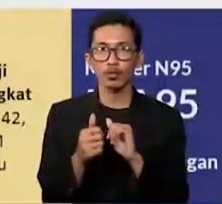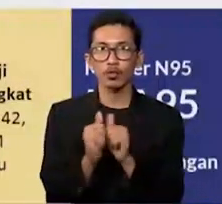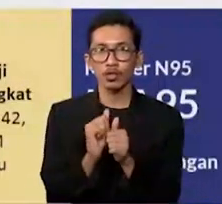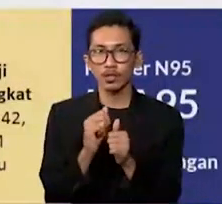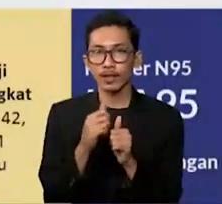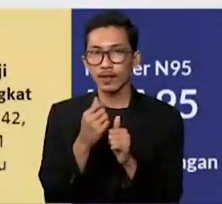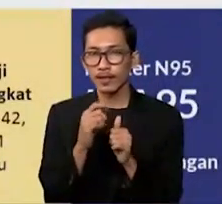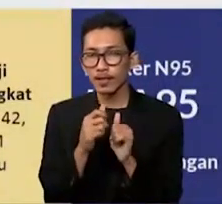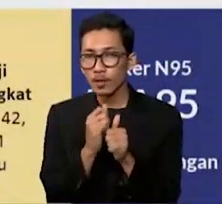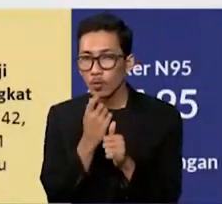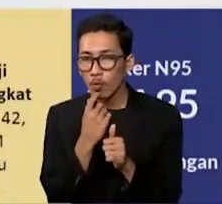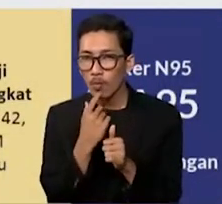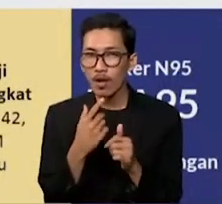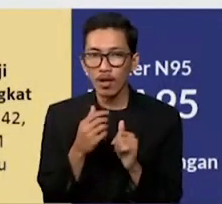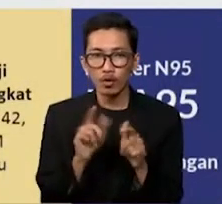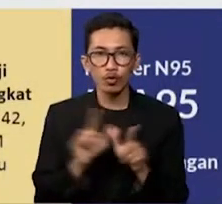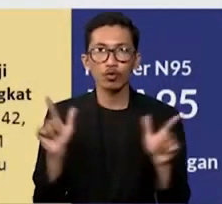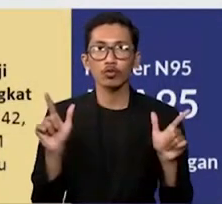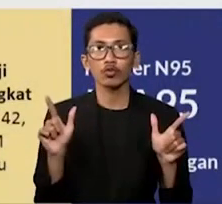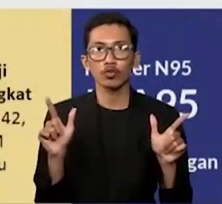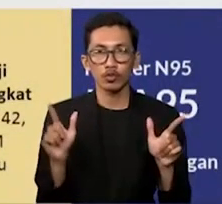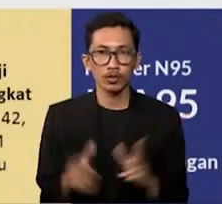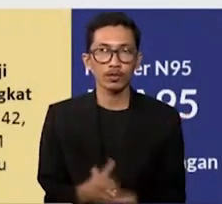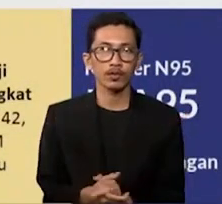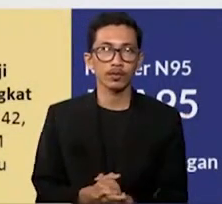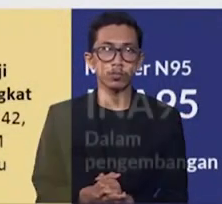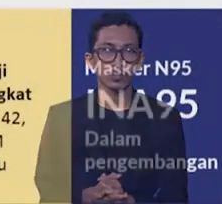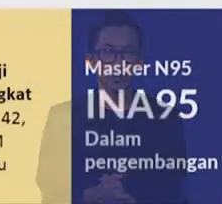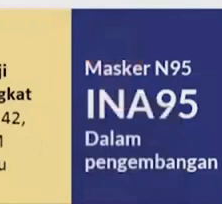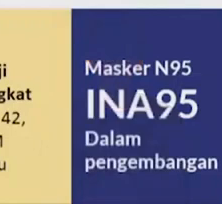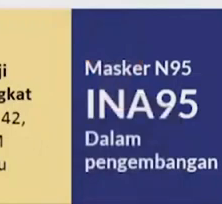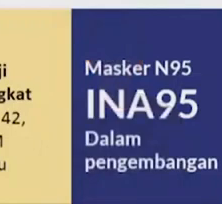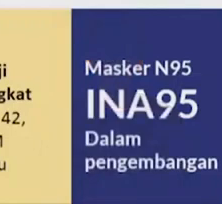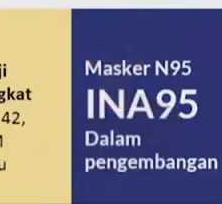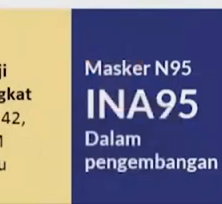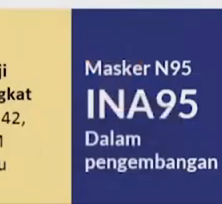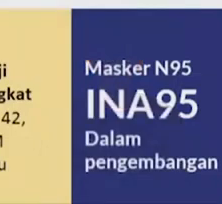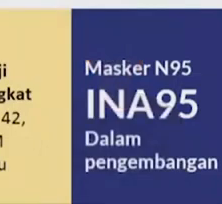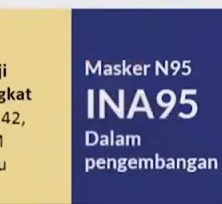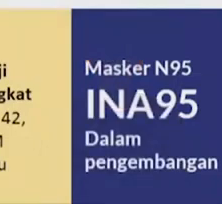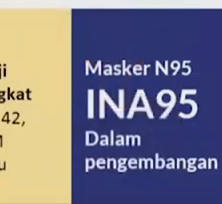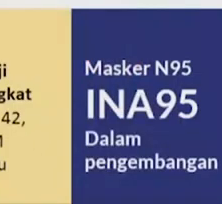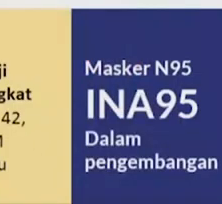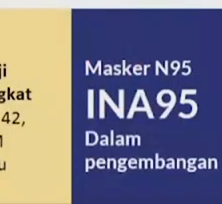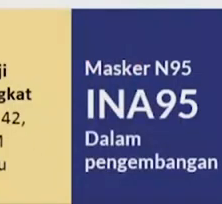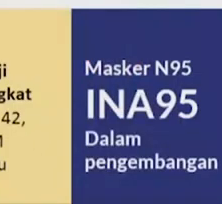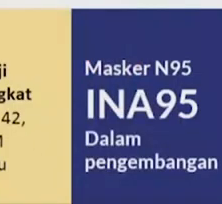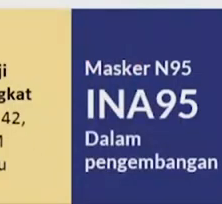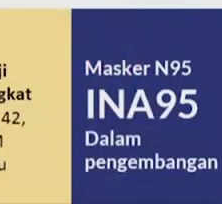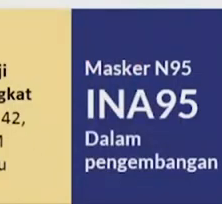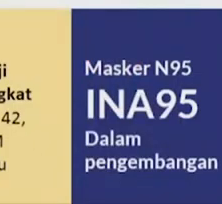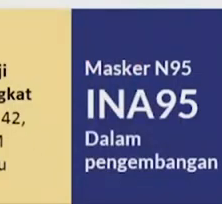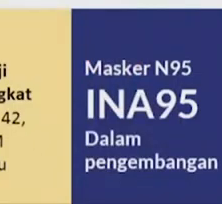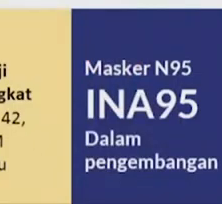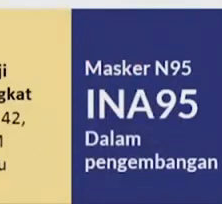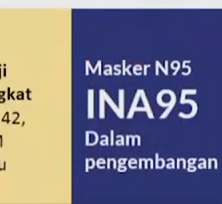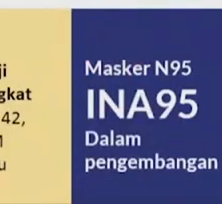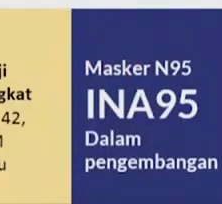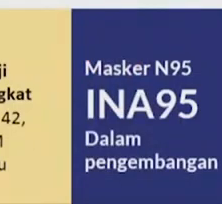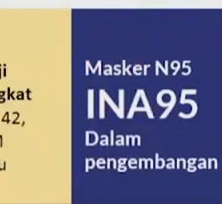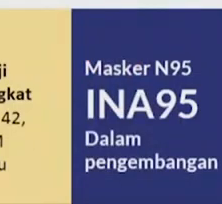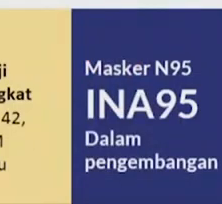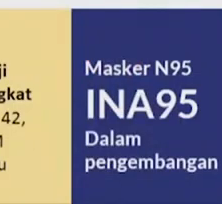1660 4bu kan saja ini adalah salah satu hasil karya nyata dan penting dari tim pakar yang